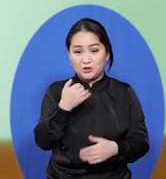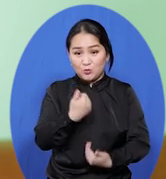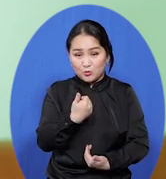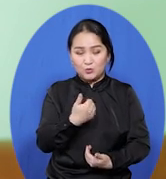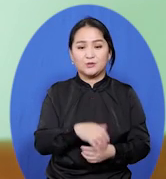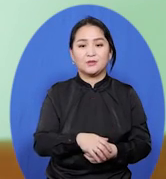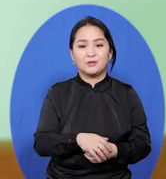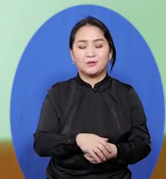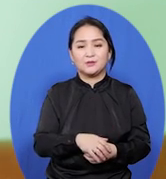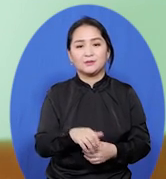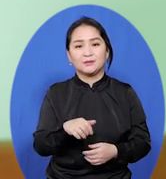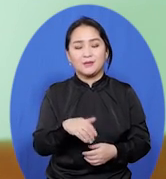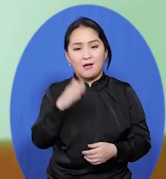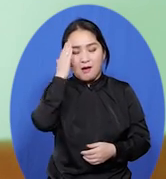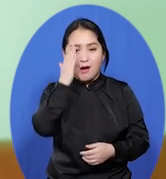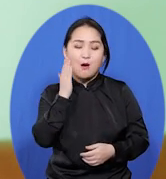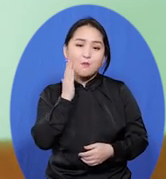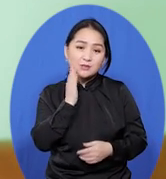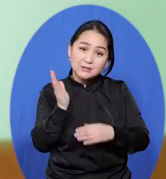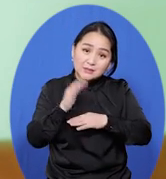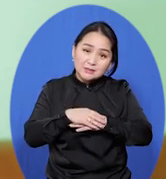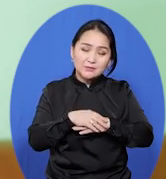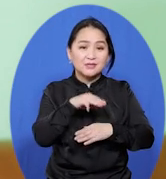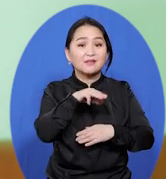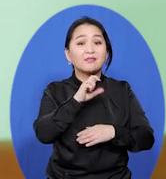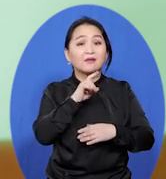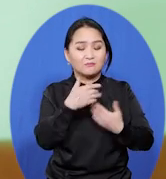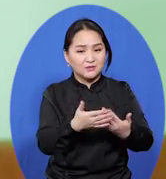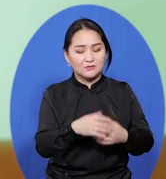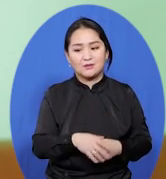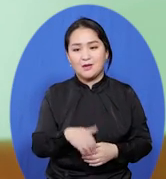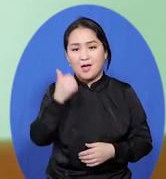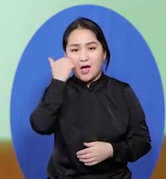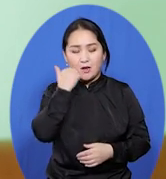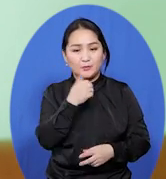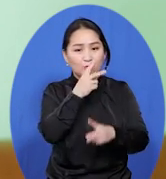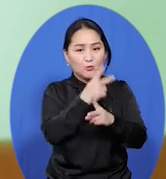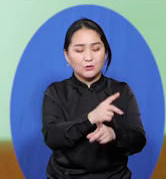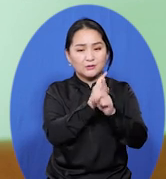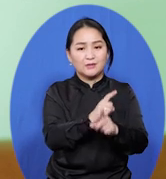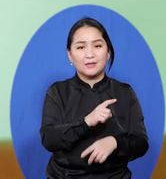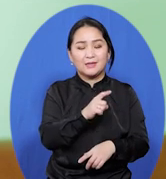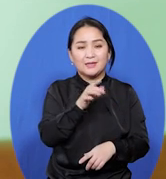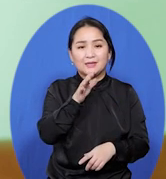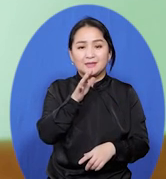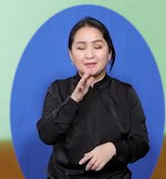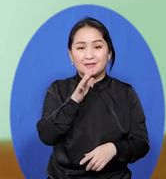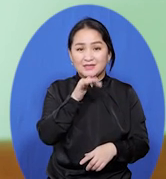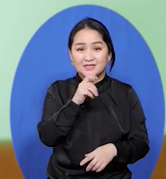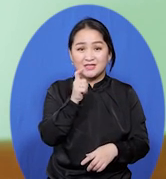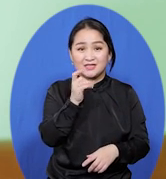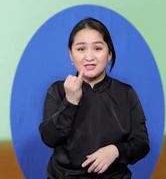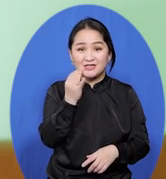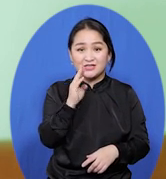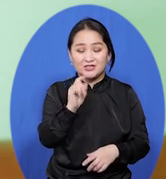байна. Өртөлгоос их зэгийн тэтгэмж гэдэг байж гэн. Эдгээр ингээ ороо явчих. Мөн нөгөө ахмадын тухай хуулиар насны иш гэдэг байж шээ. Тэгээ насны